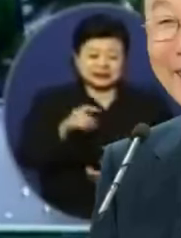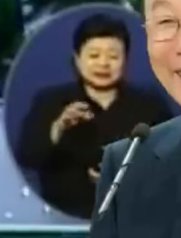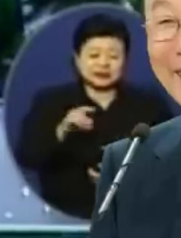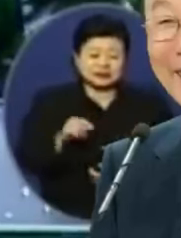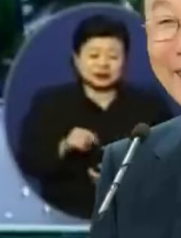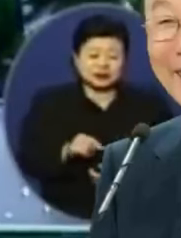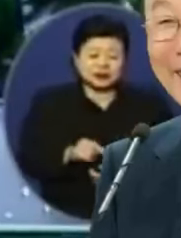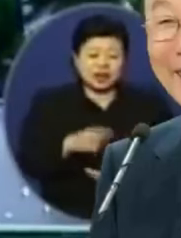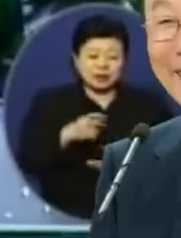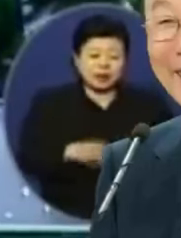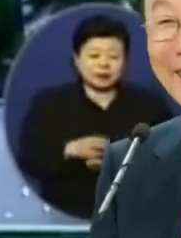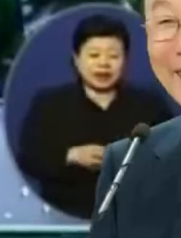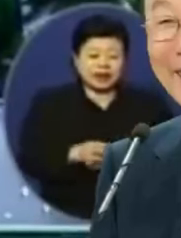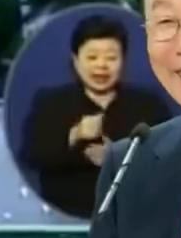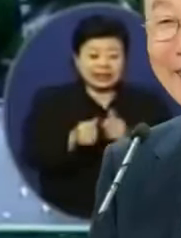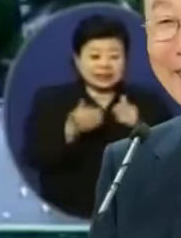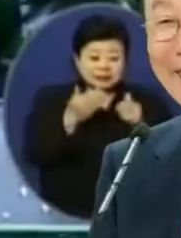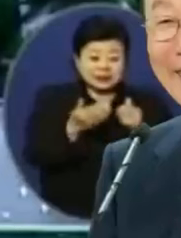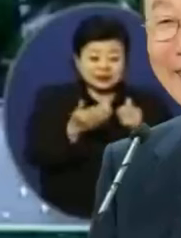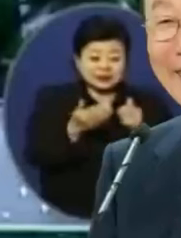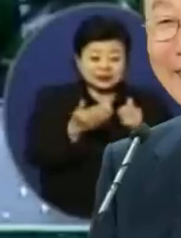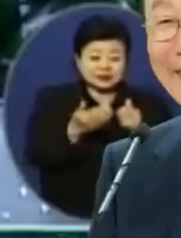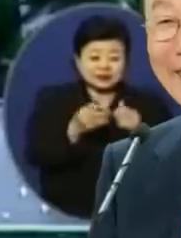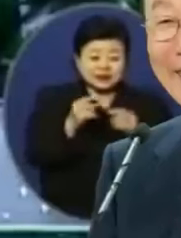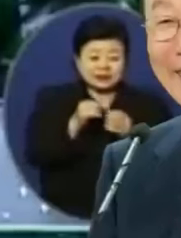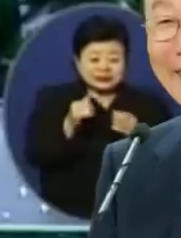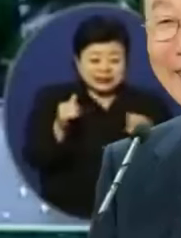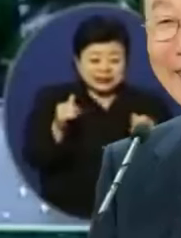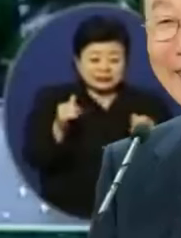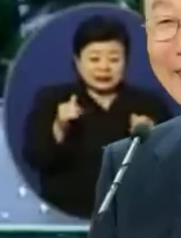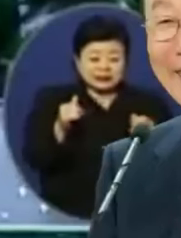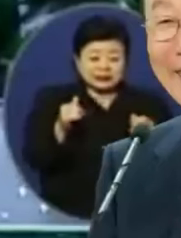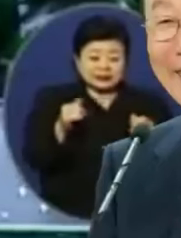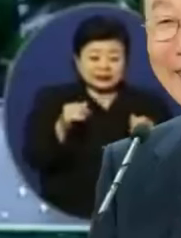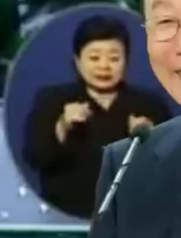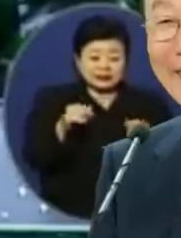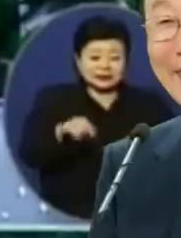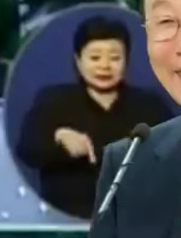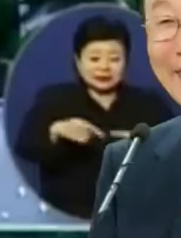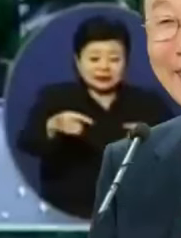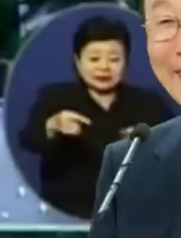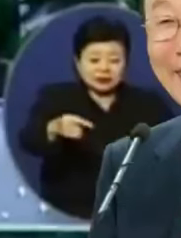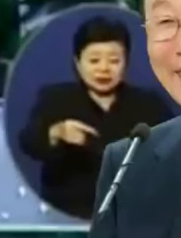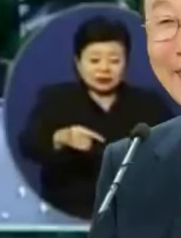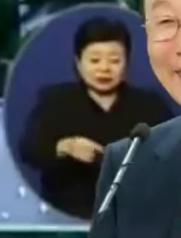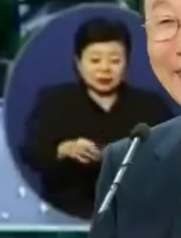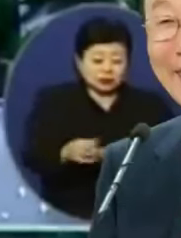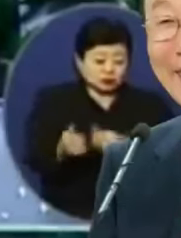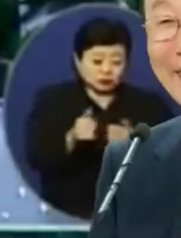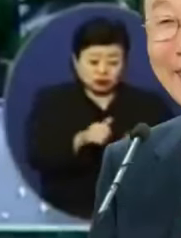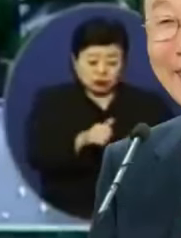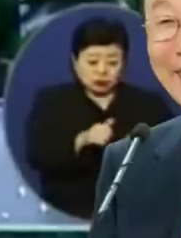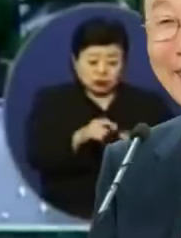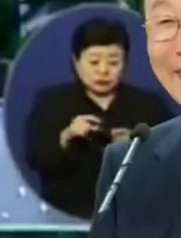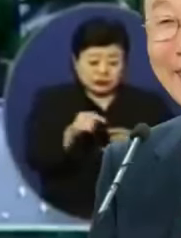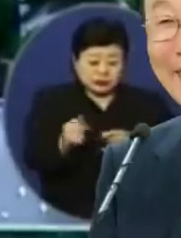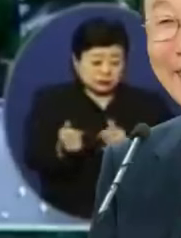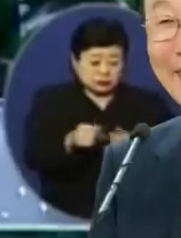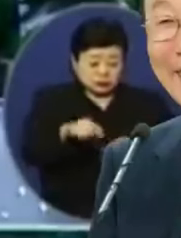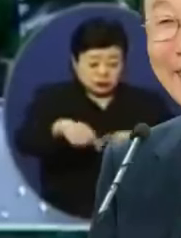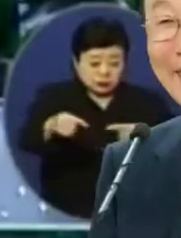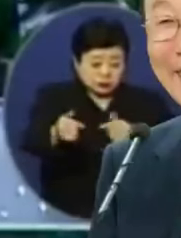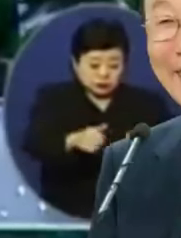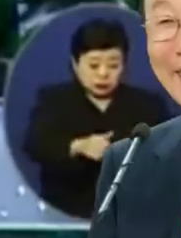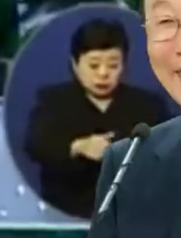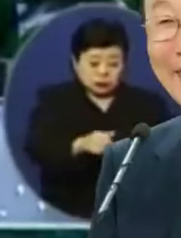법궤에 임재해 있던 하나님이, 일반 사람이 그 지성소에 들어오면 다 죽었습니다.